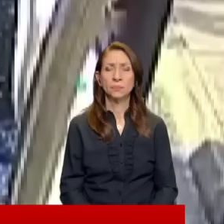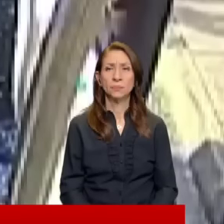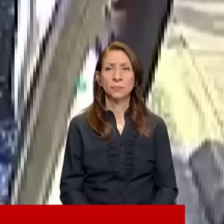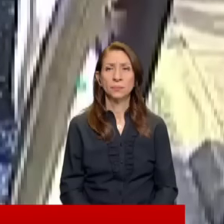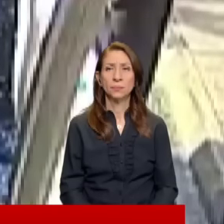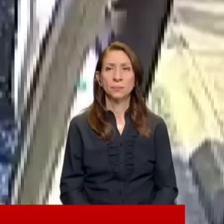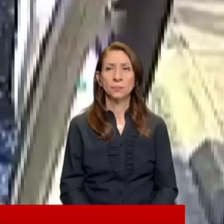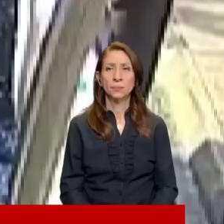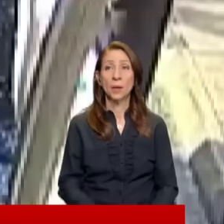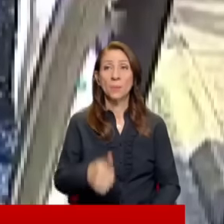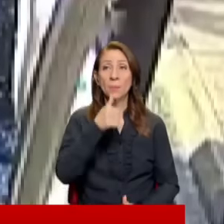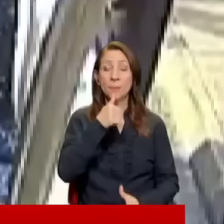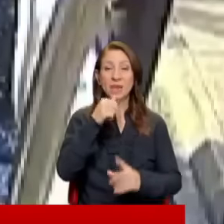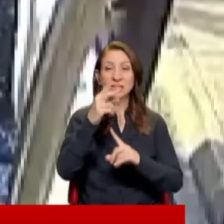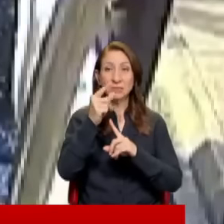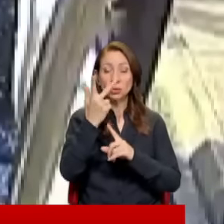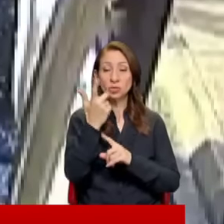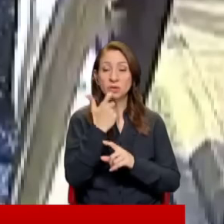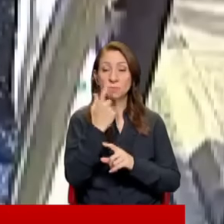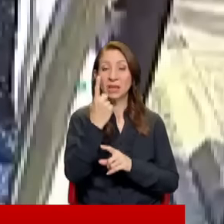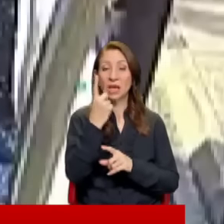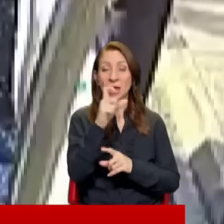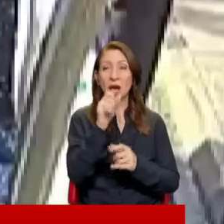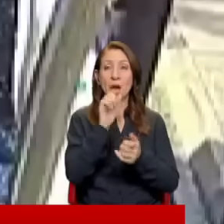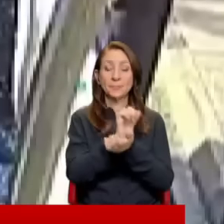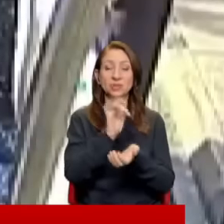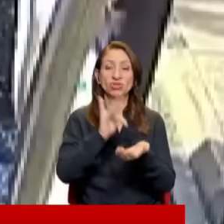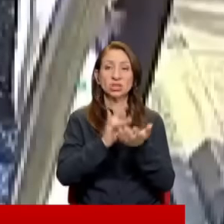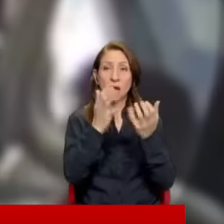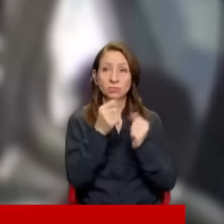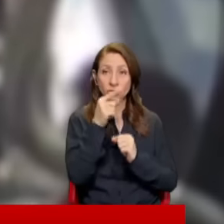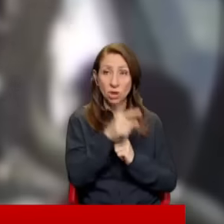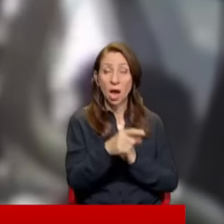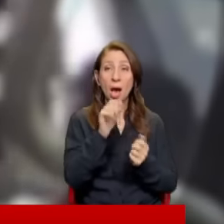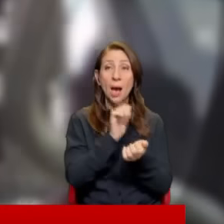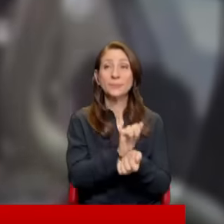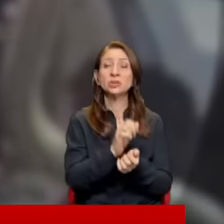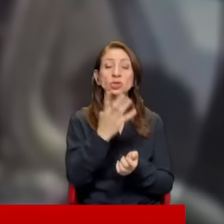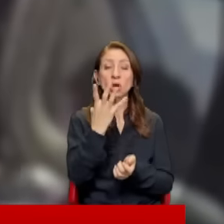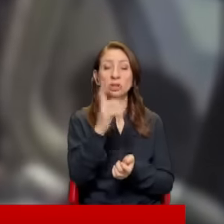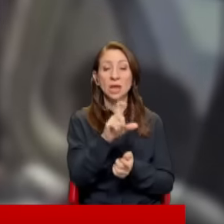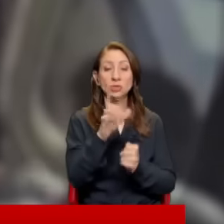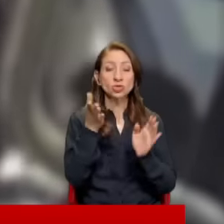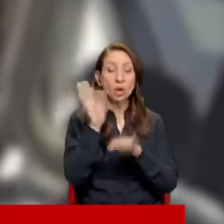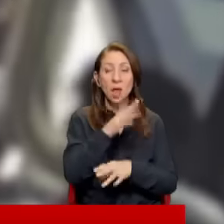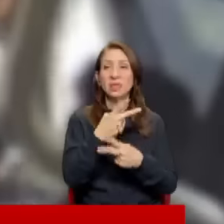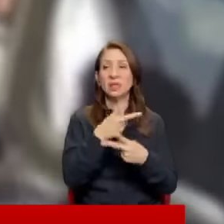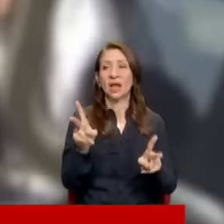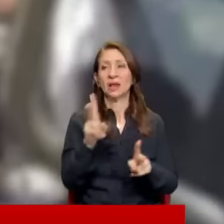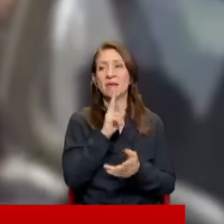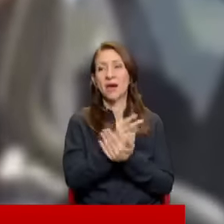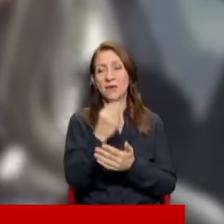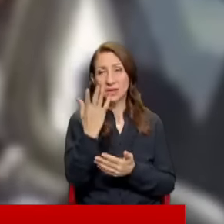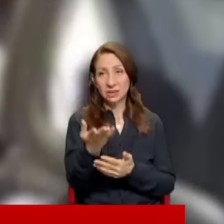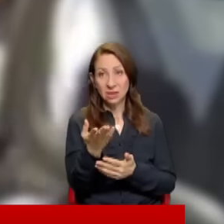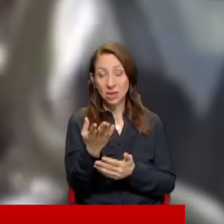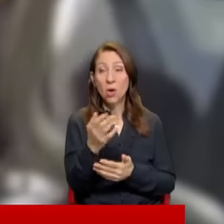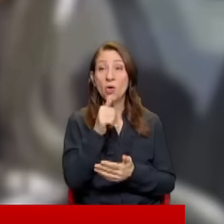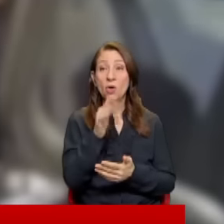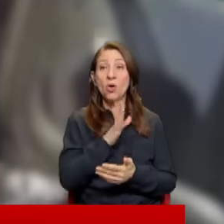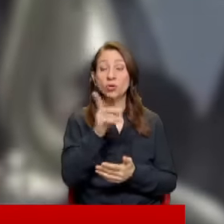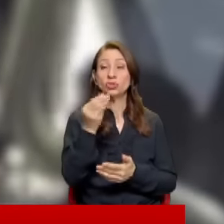dövdü Baba İsmet 3 yıl bir ay 15 gün hapis cezasına çarptırılmıştı hapiste geçen 4 ayın ardından tahliyesine karar verildi